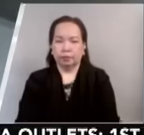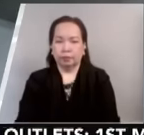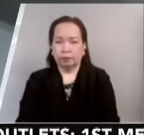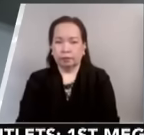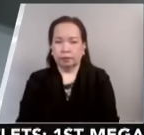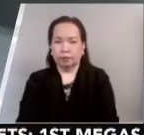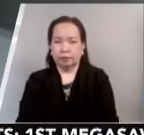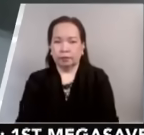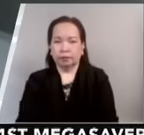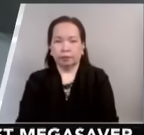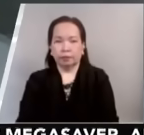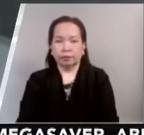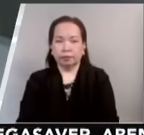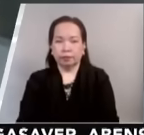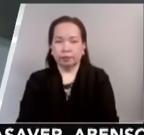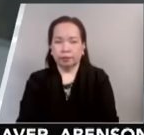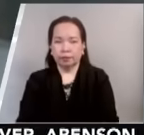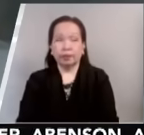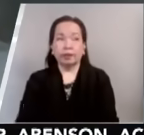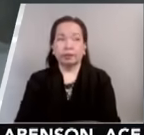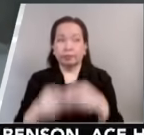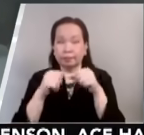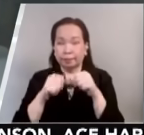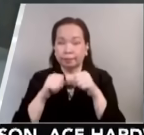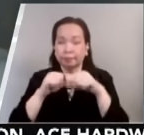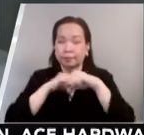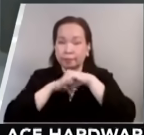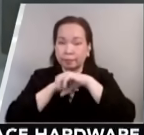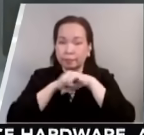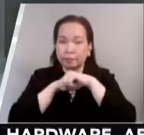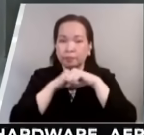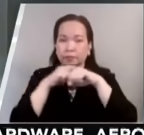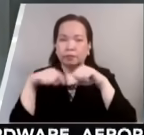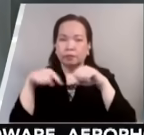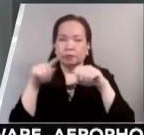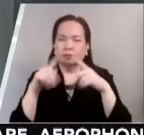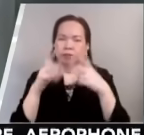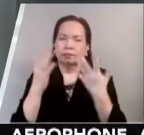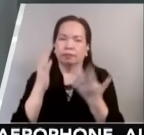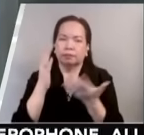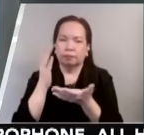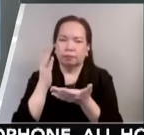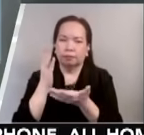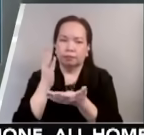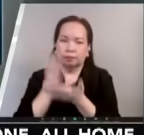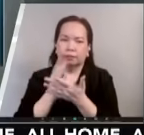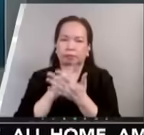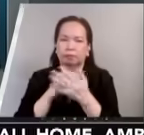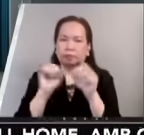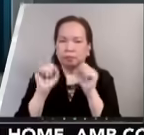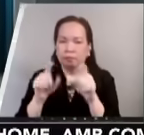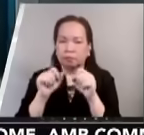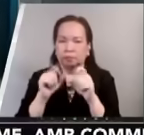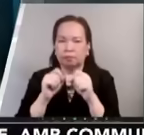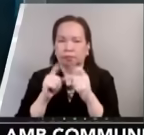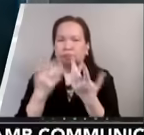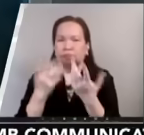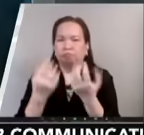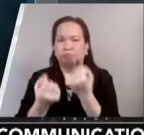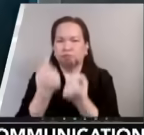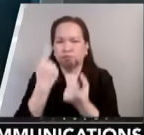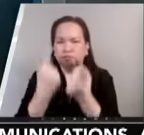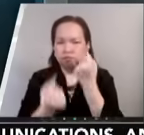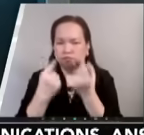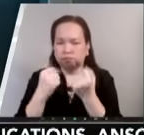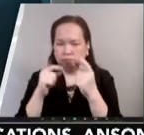panig Patuloy ang kampanya ng autoridad kontra sa pagbebenta at paggamit ng Mga iligal na paputok Ilang araw bago ang bagong taon